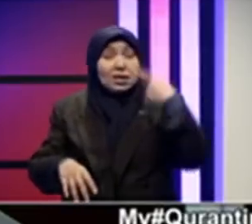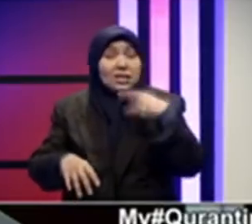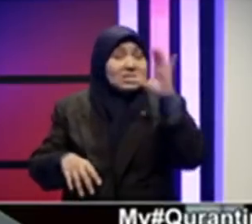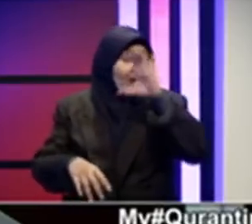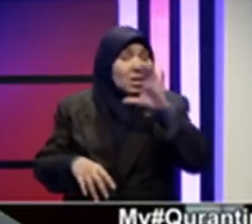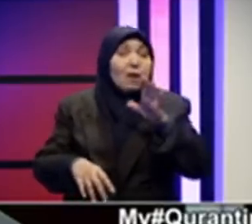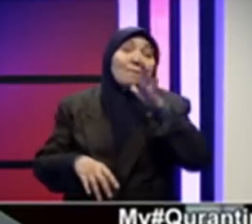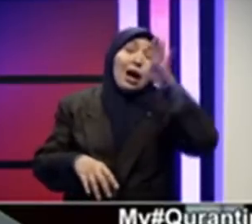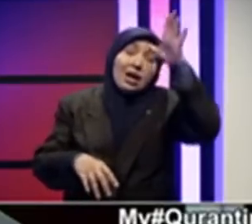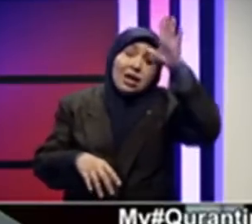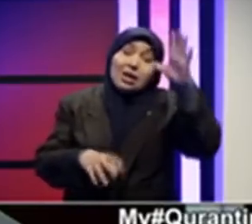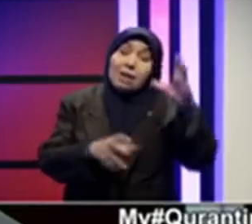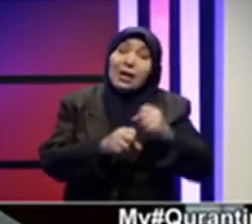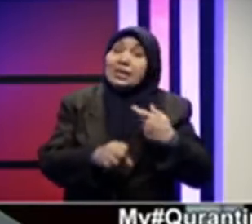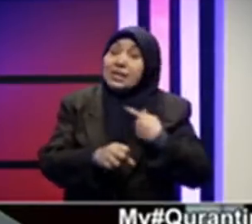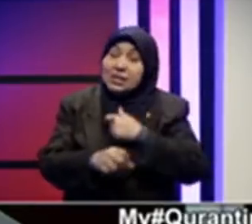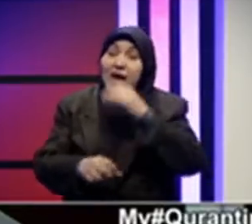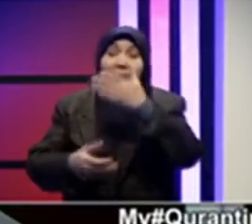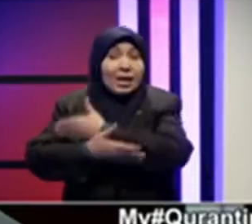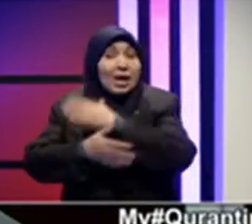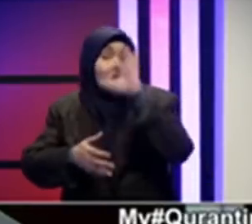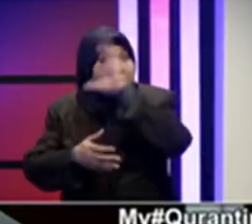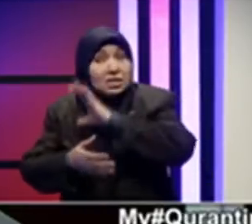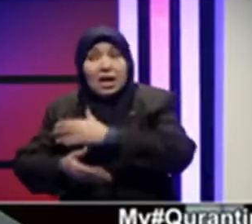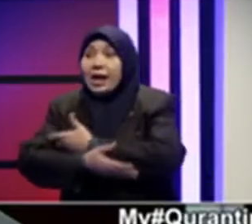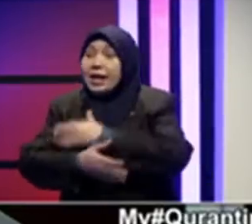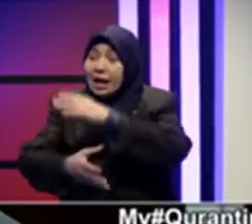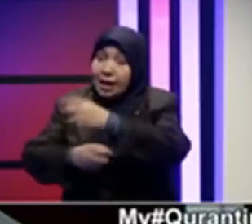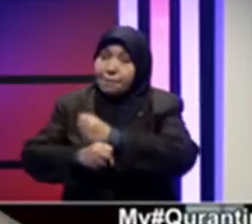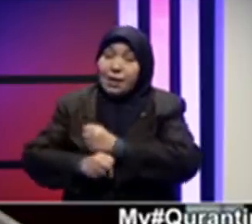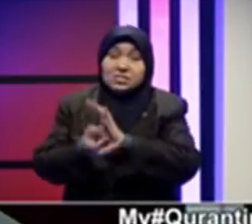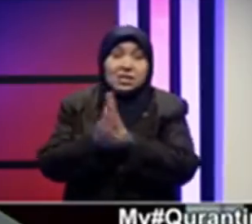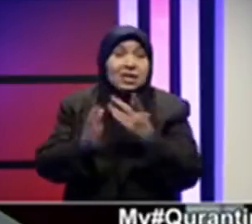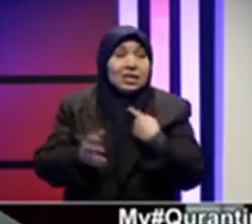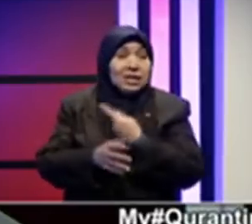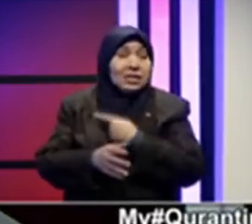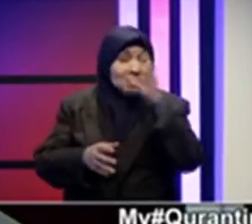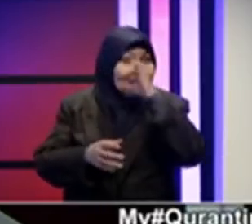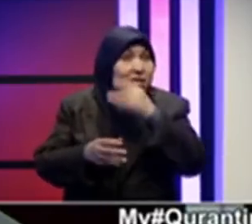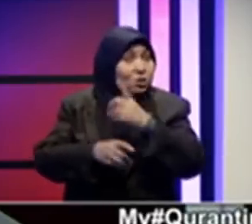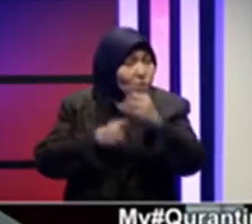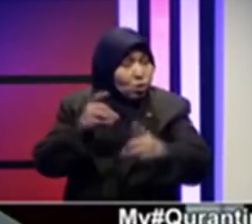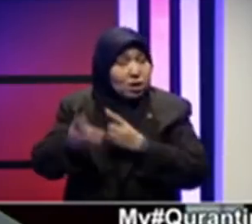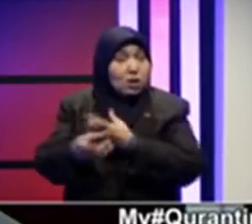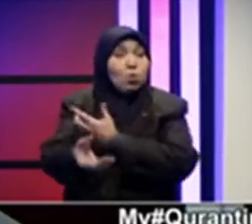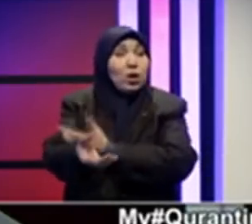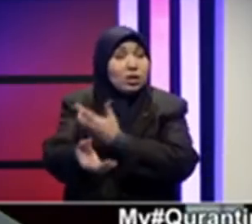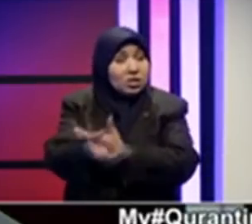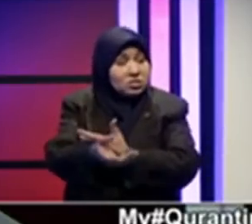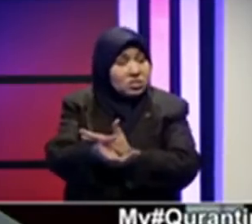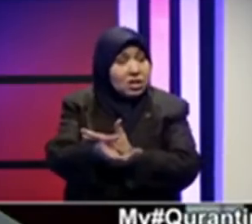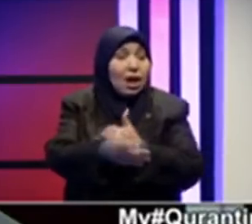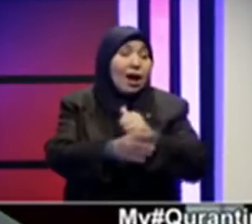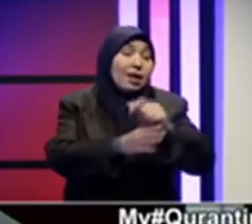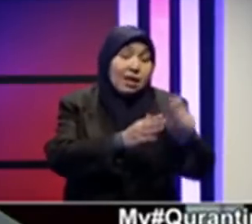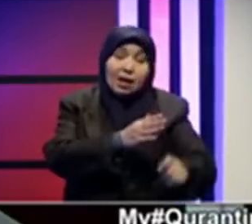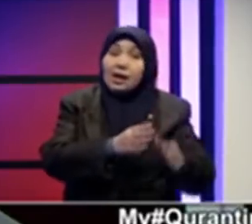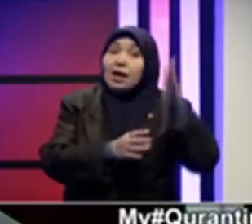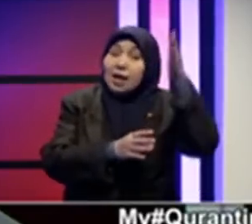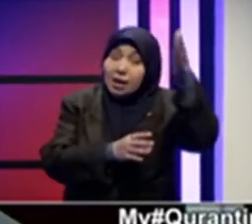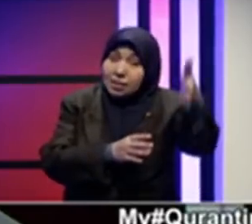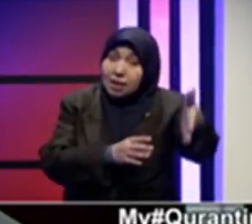dapat. Kita cari, anak cari, anak dapat. Maksudnya kita cari dekat dunia, diwariskan dekat akhirat nanti.